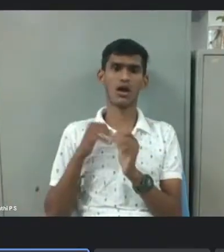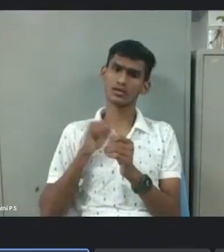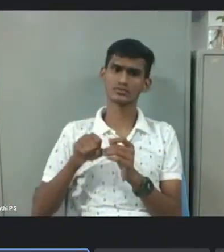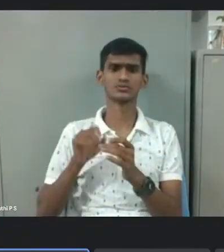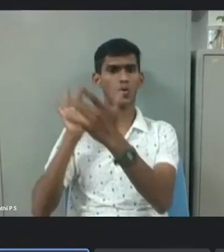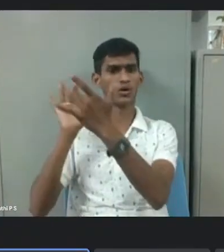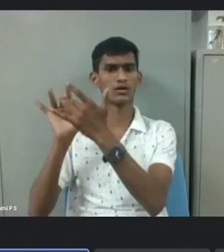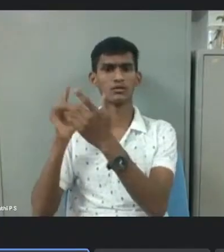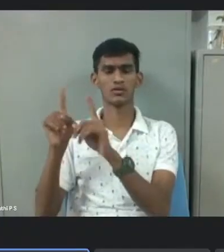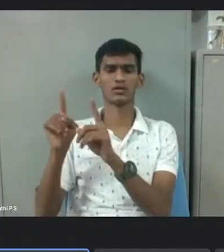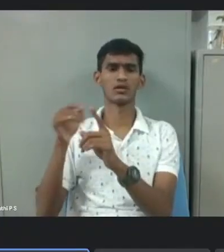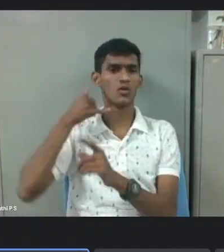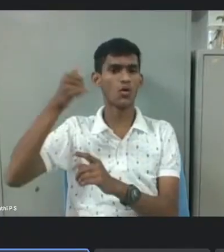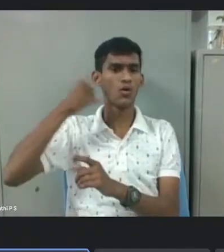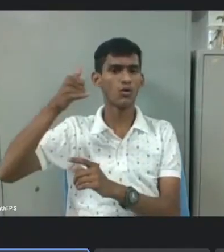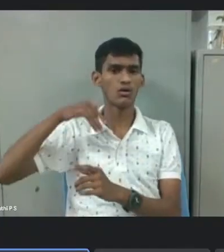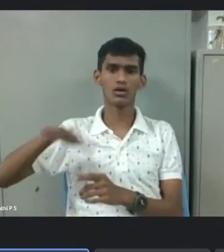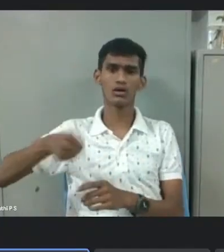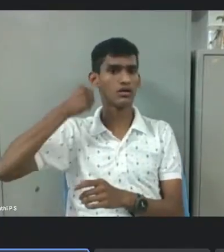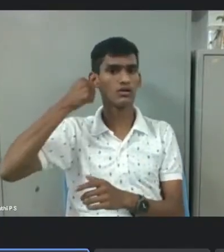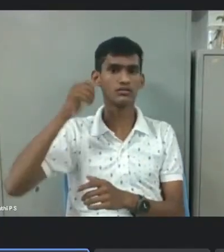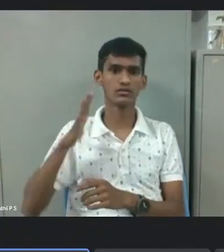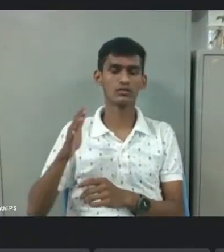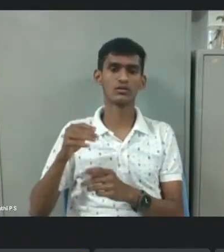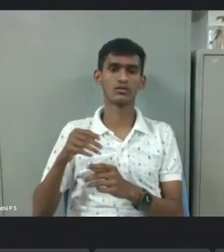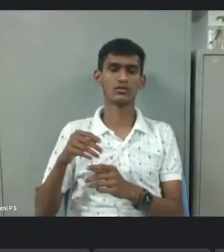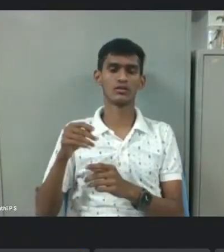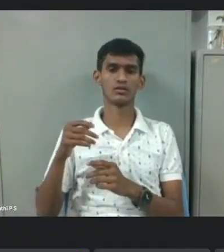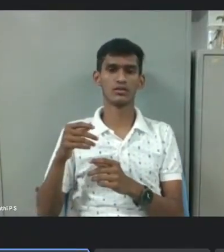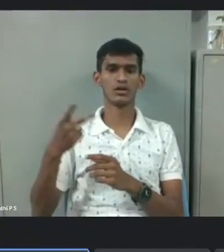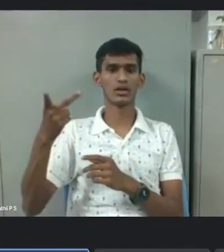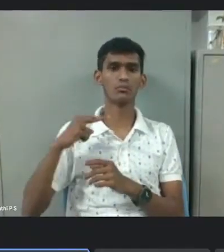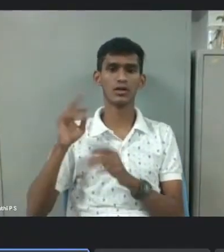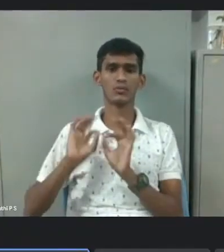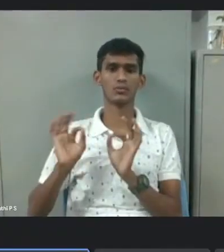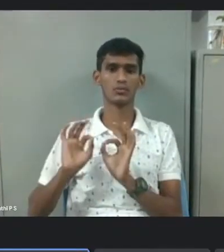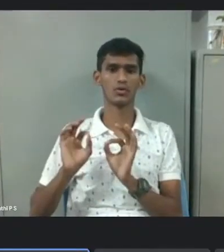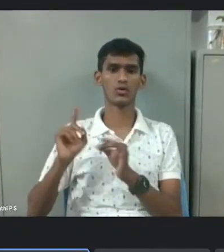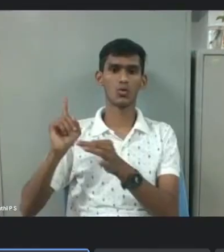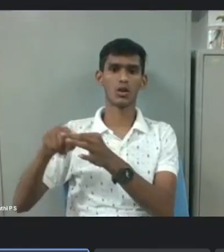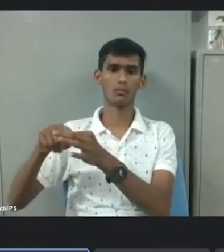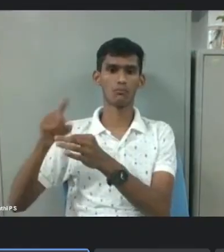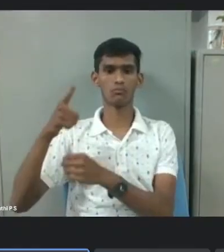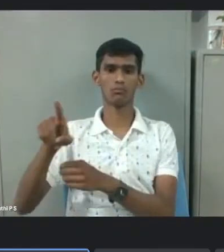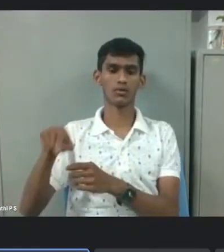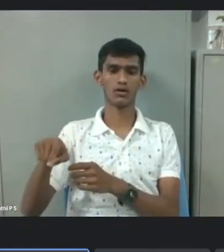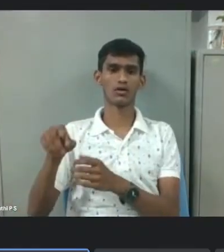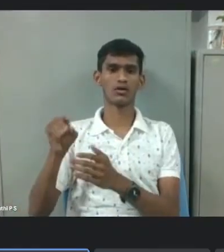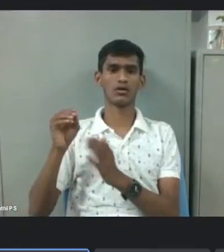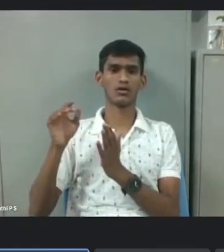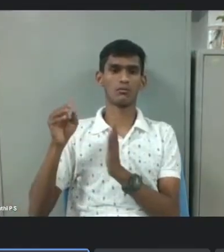അവര് ചീറ്റ് ചെയ്യാണ്. അവര് അതിന് ശരിക്കുള്ള റിപ്ലൈ തരുന്നില്ല. കൊല്ലത്ത് തന്നെ, അതന്നെ കൊല്ലം ഓക്കെ. അതിന്റെ അഡ്രസ്സും കാര്യങ്ങളും എല്ലാം